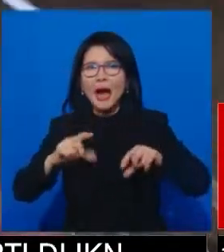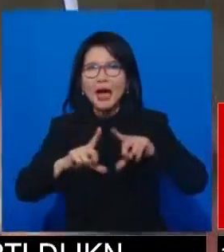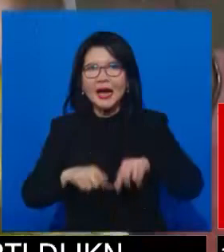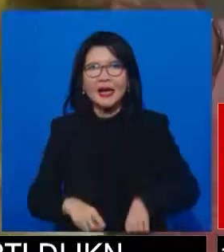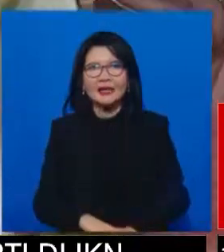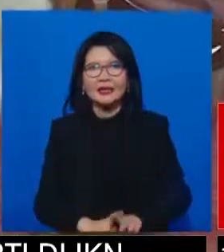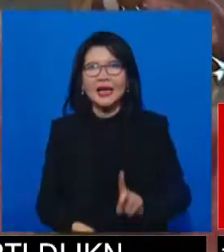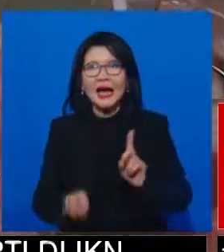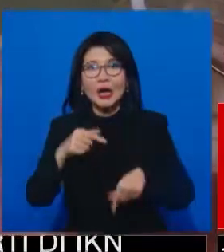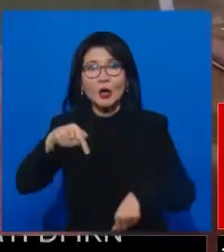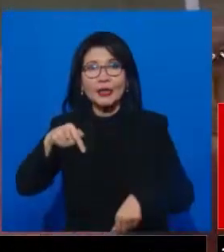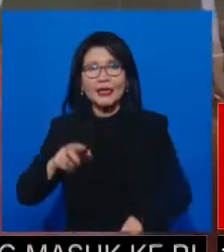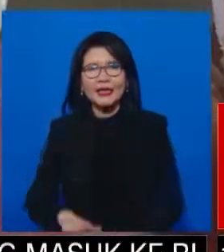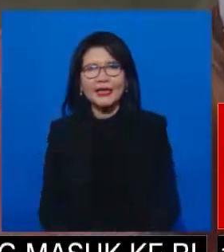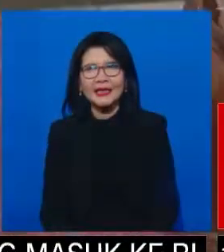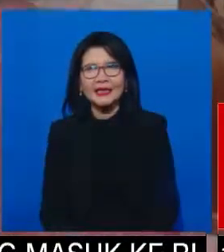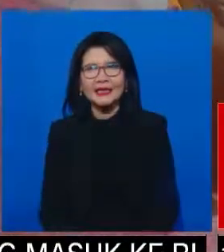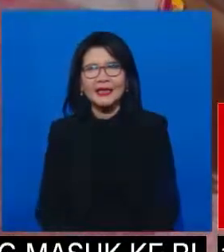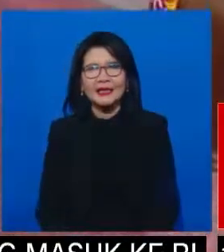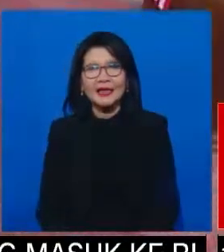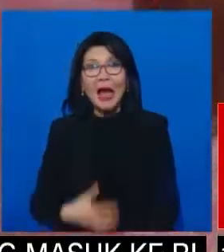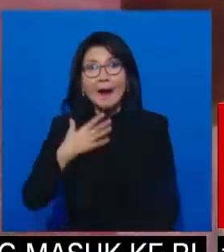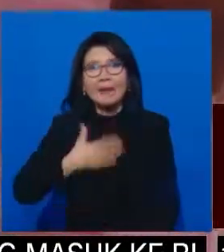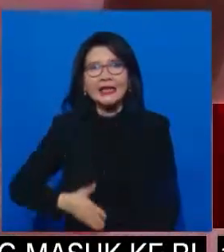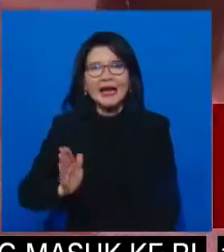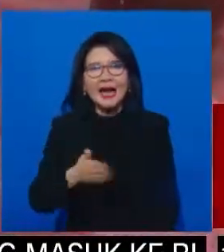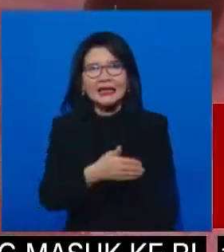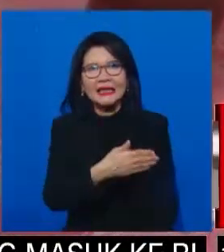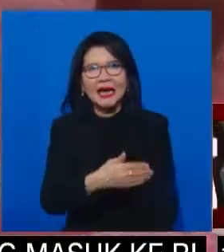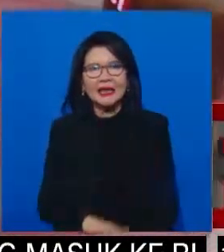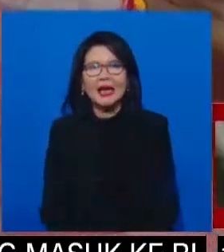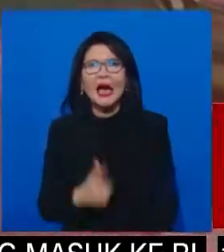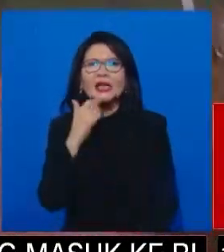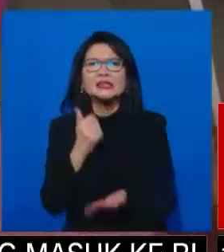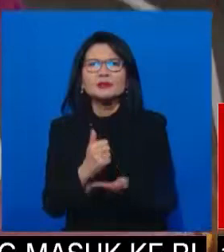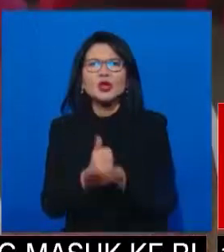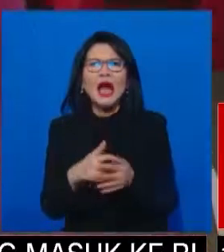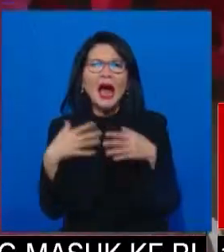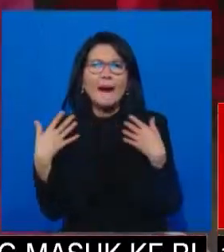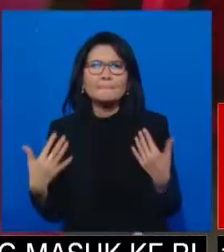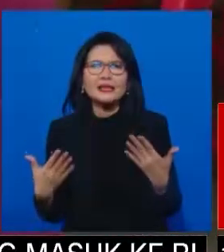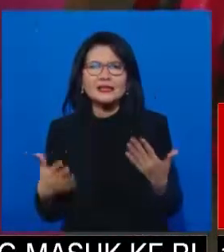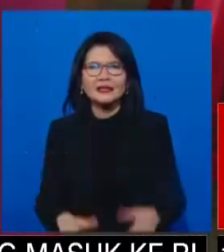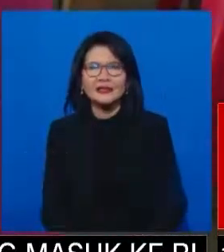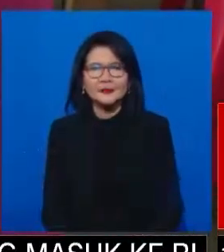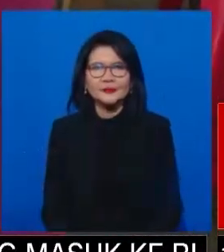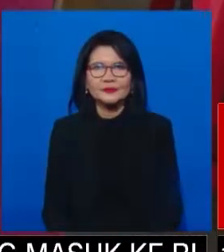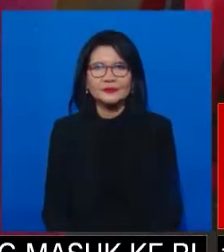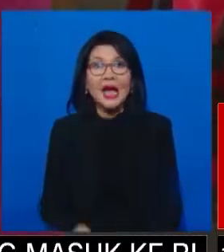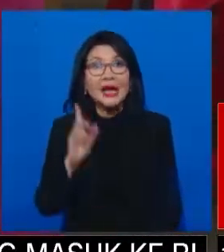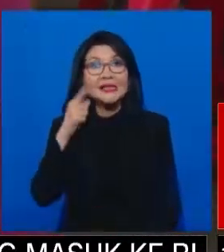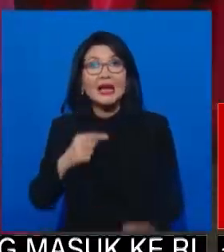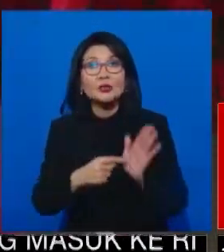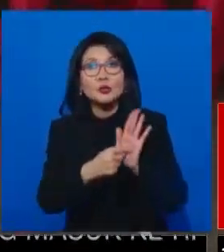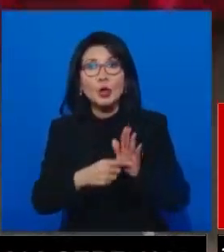ini adalah asam-asam badan ikan mubara. Apa sih sebenarnya keistimewaan ikan mubara? Nih, saya kasih lihat ya. Jadi kalau